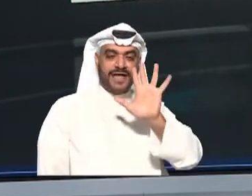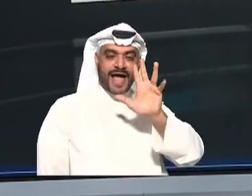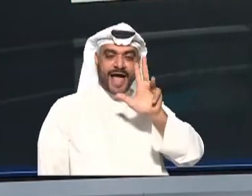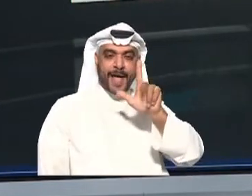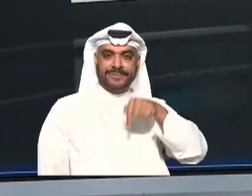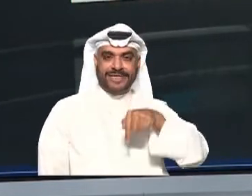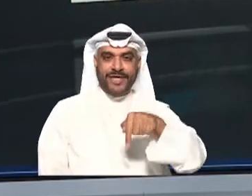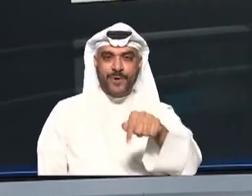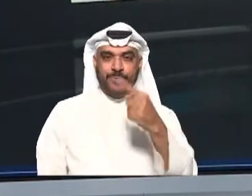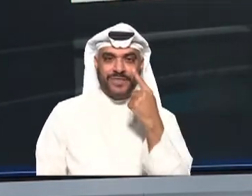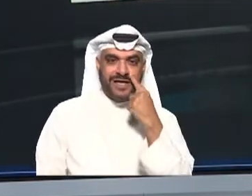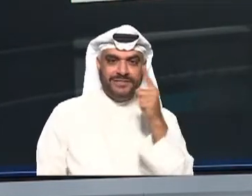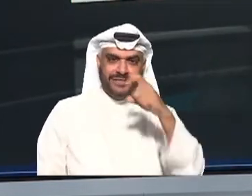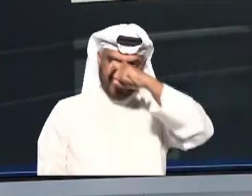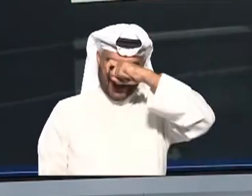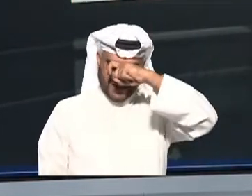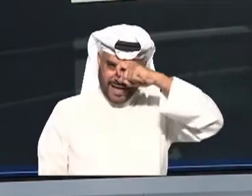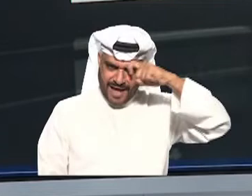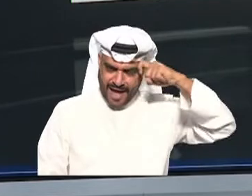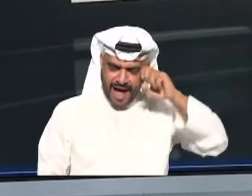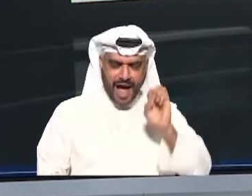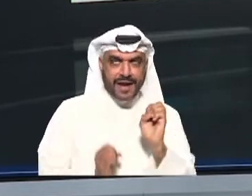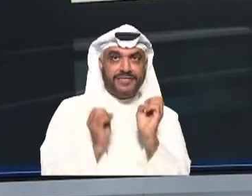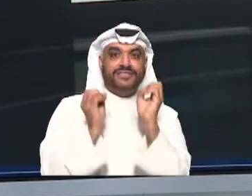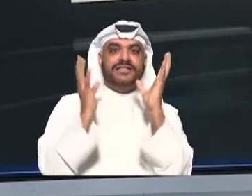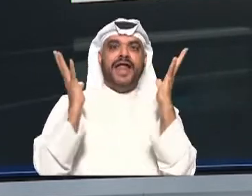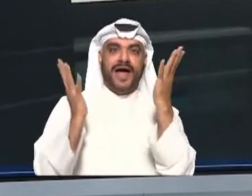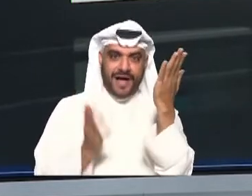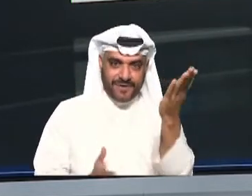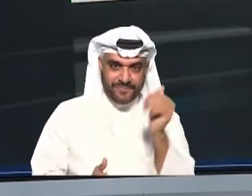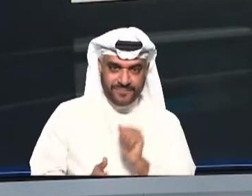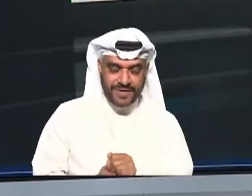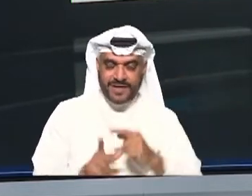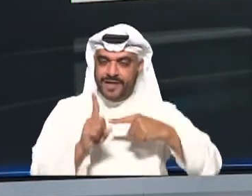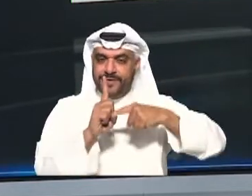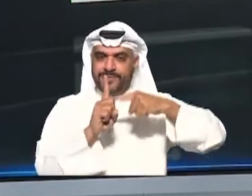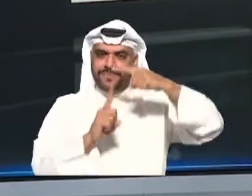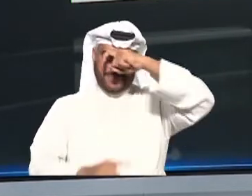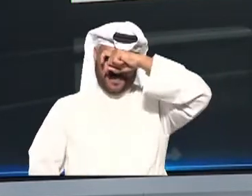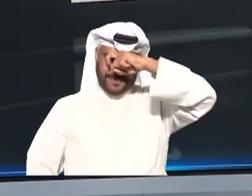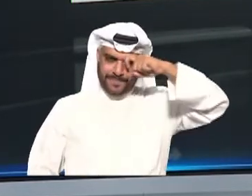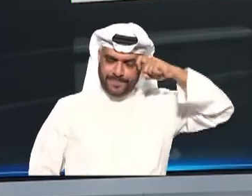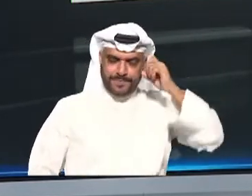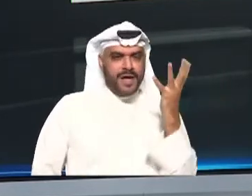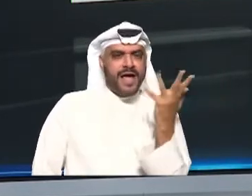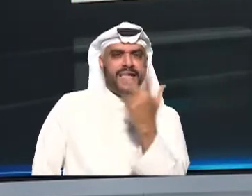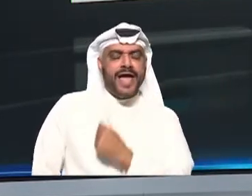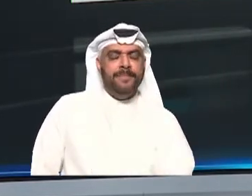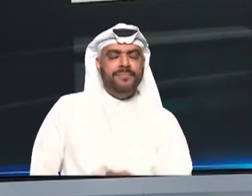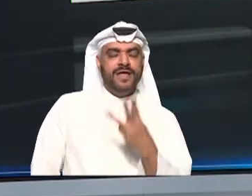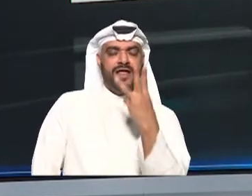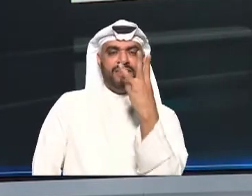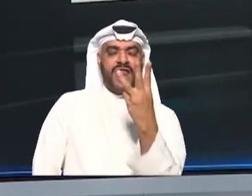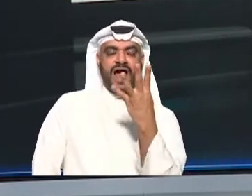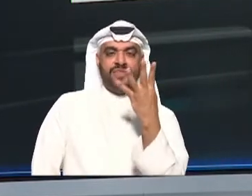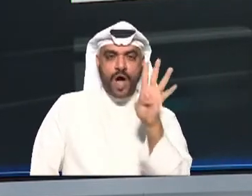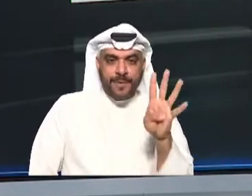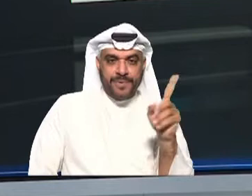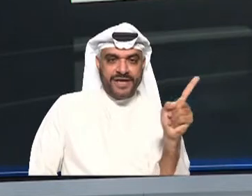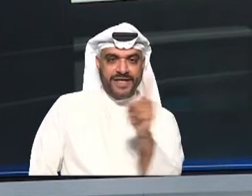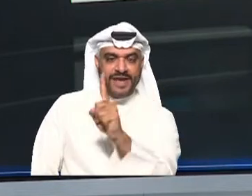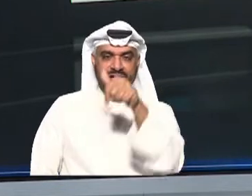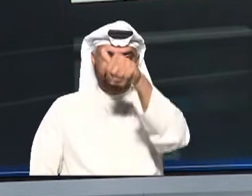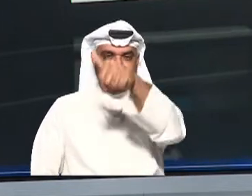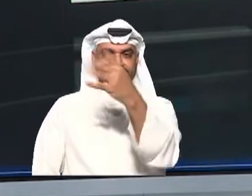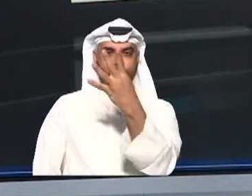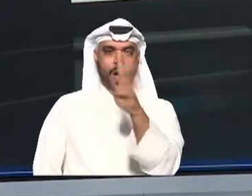الله، أجواء حارة في النهار تتراوح درجات الحرارة متوقعة ما بين 43 و 46 درجة مئوية، درجات الحرارة